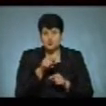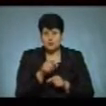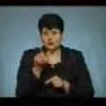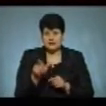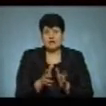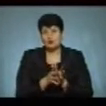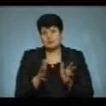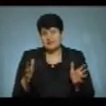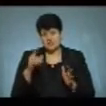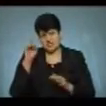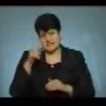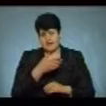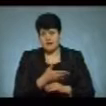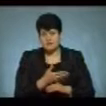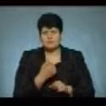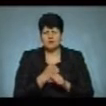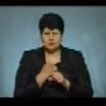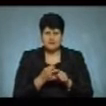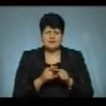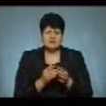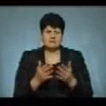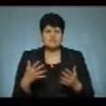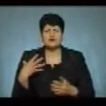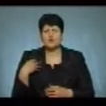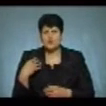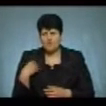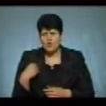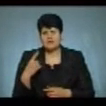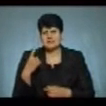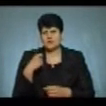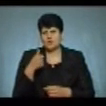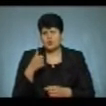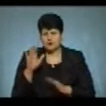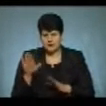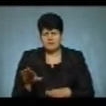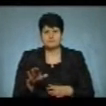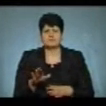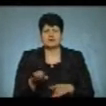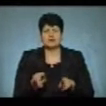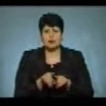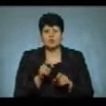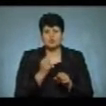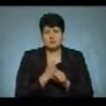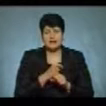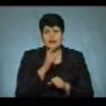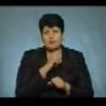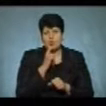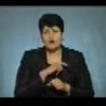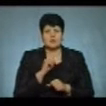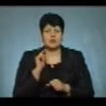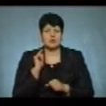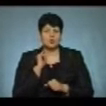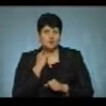і більше знало. Ми робили такі виставки йому у Львові з нагоди століття, також робили в Бродах, Блуцьку,